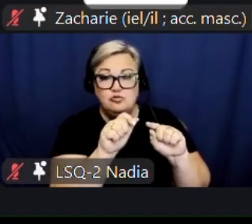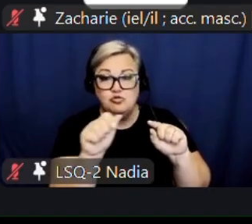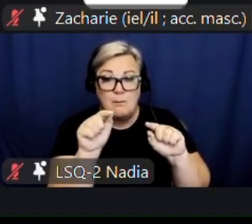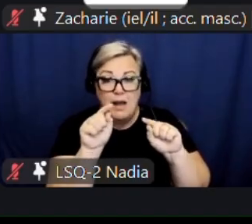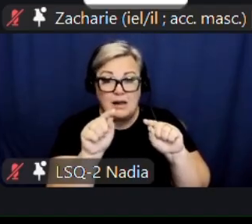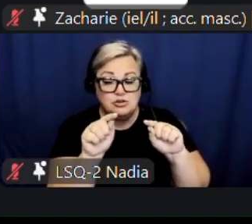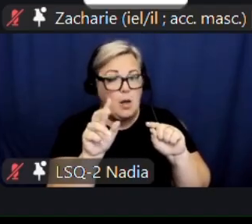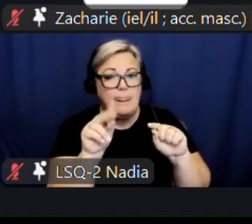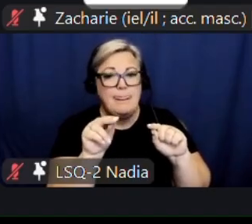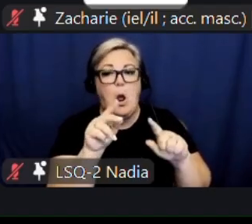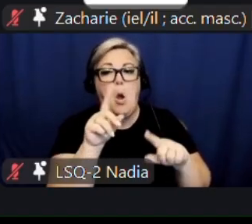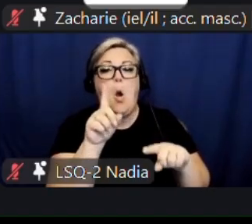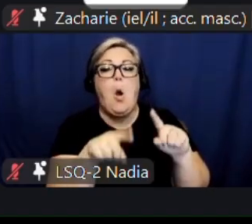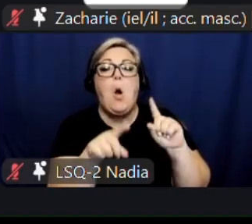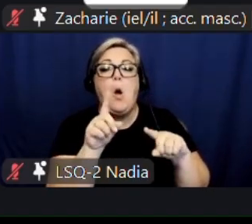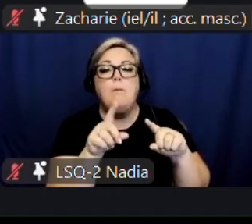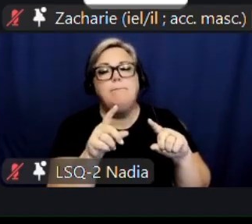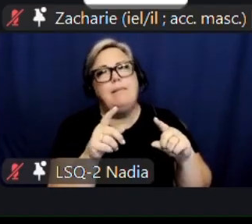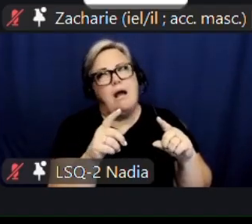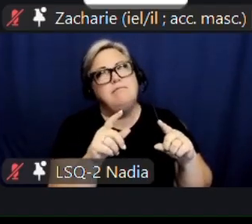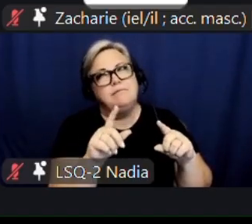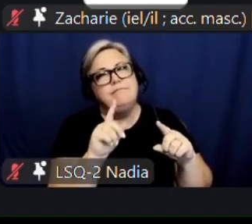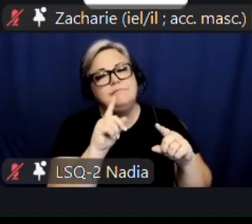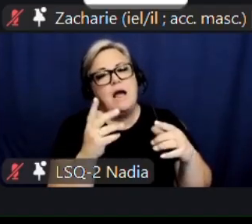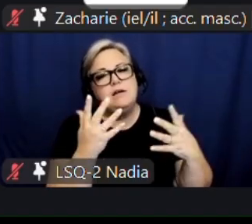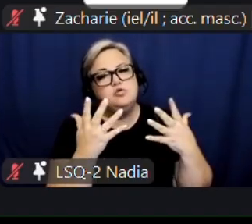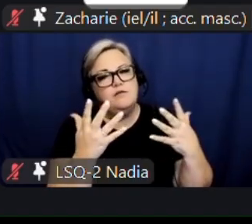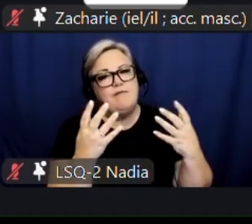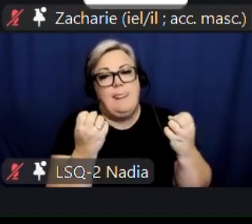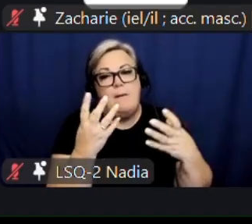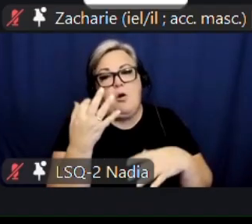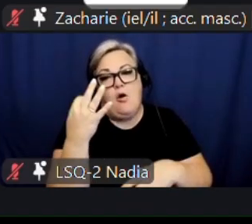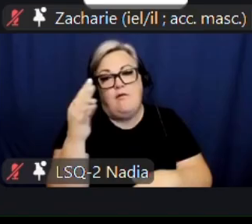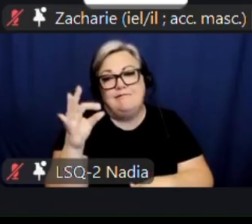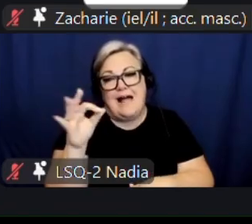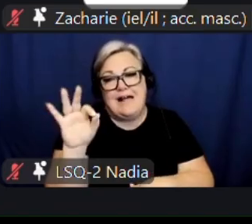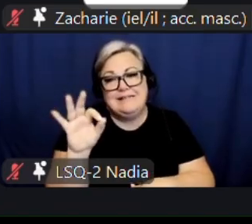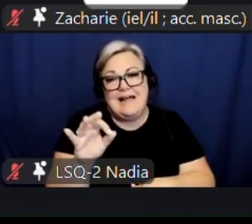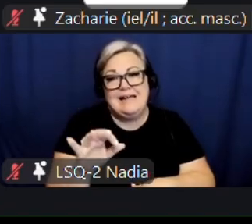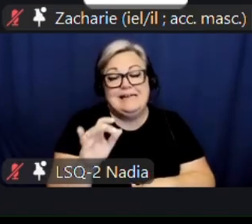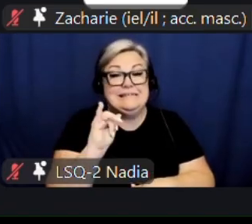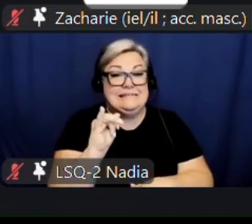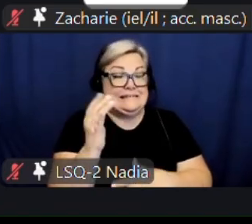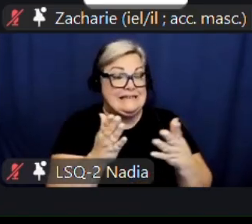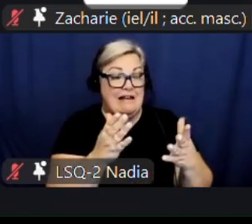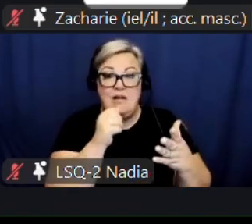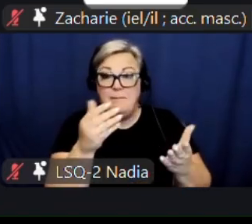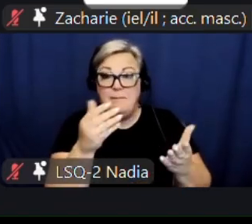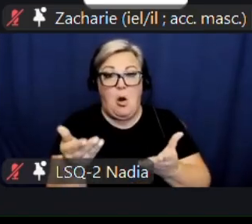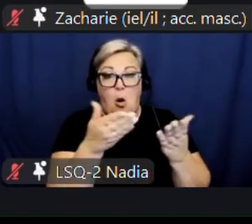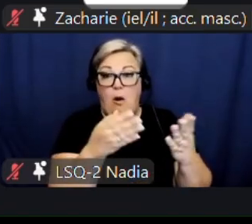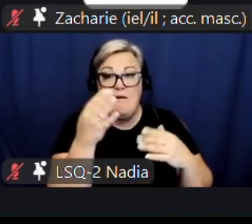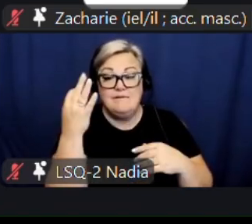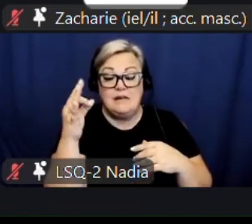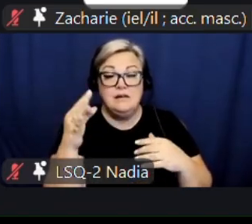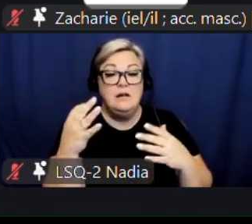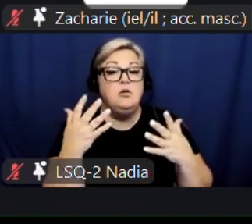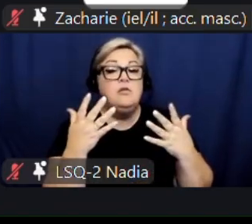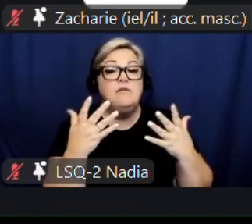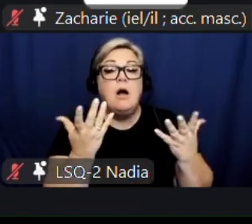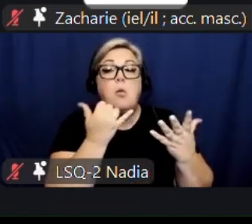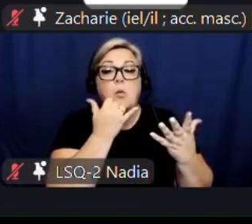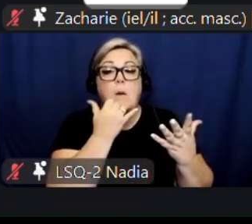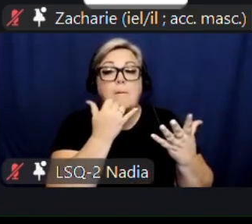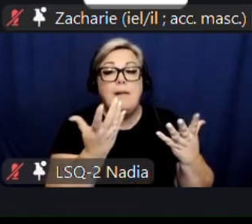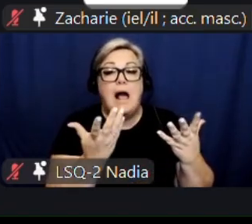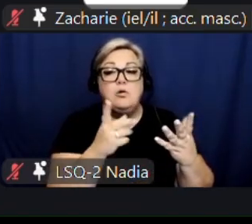que des fois, les services, souvent, d'ailleurs, les services ne sont pas offerts en français, parce que quand les services ne sont pas offerts en français, souvent, on se tourne